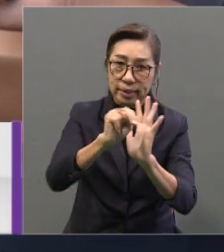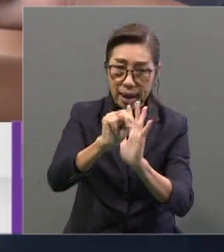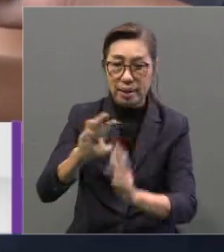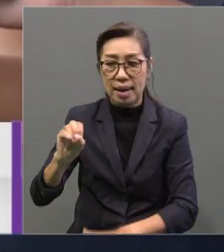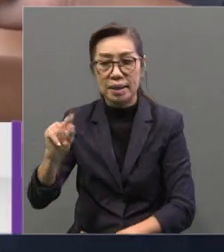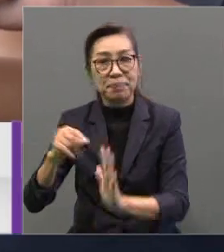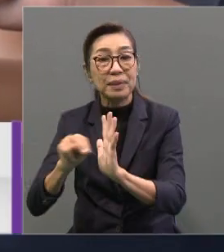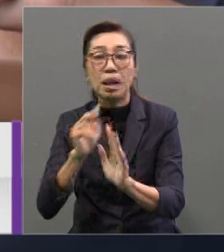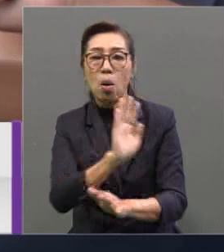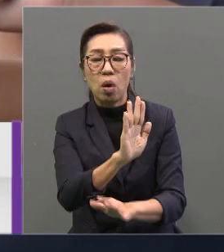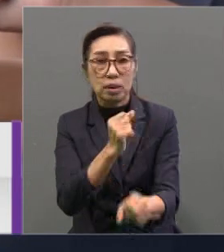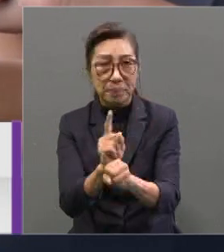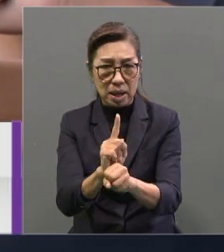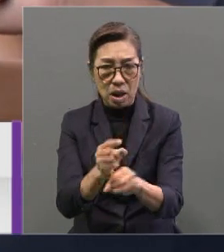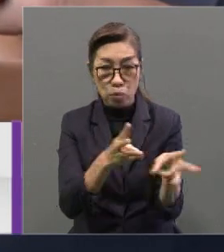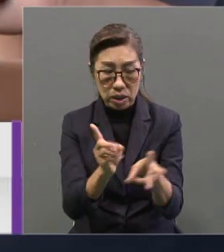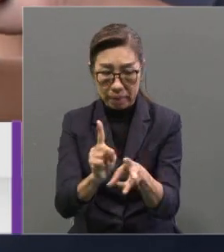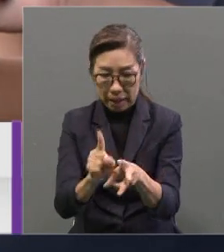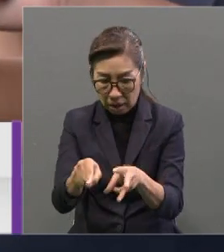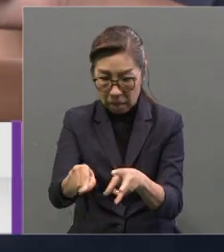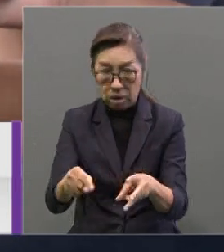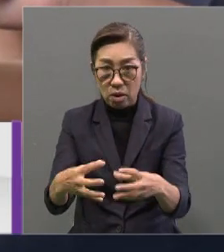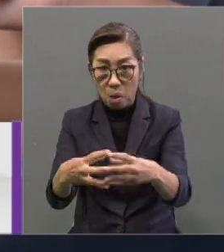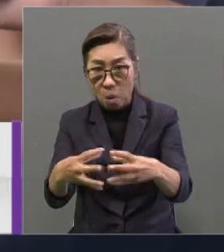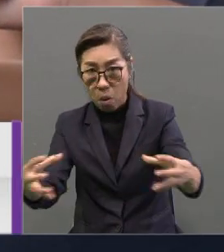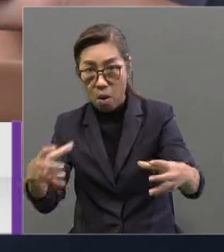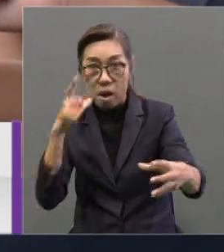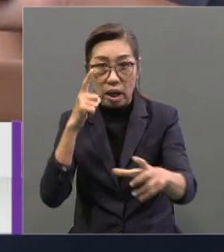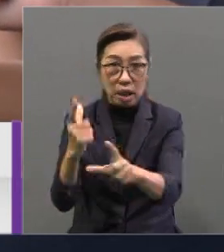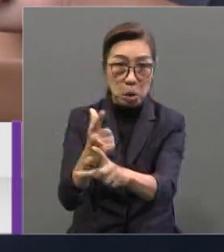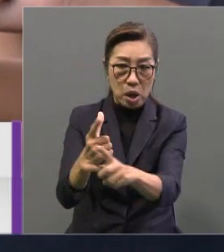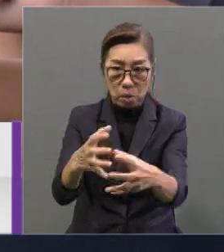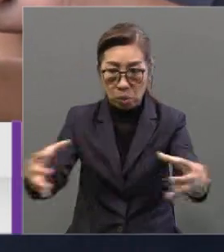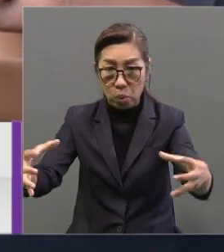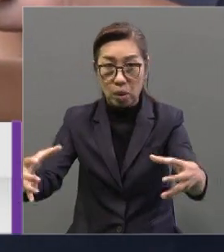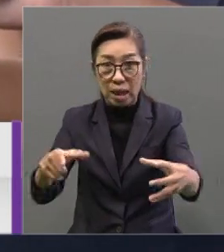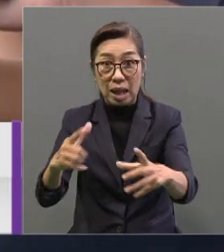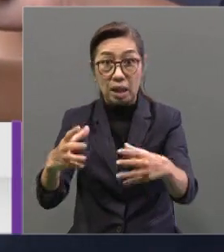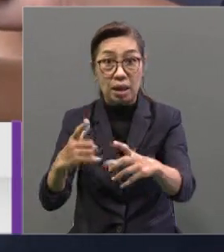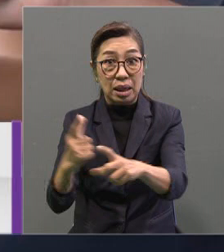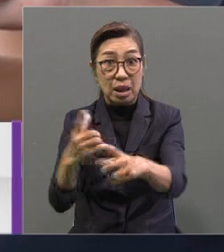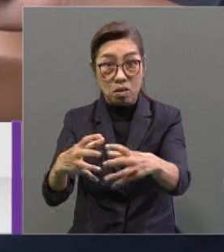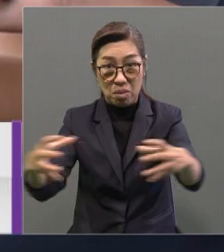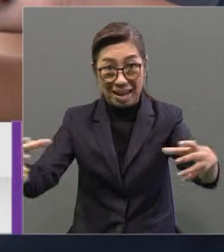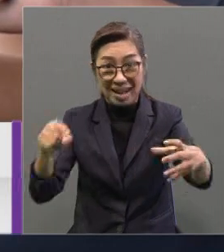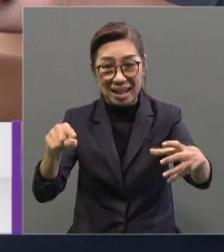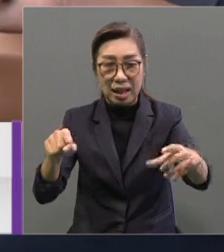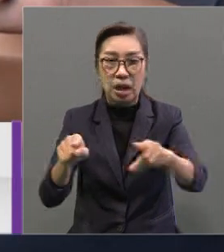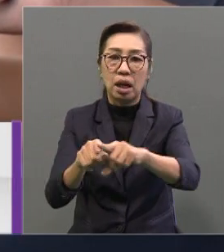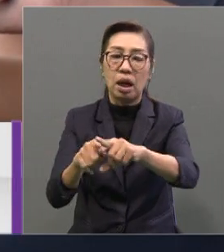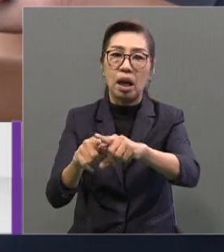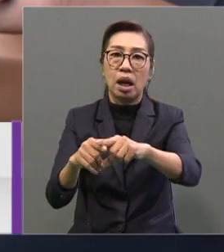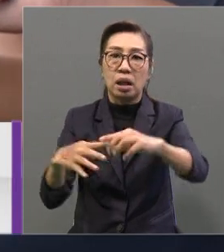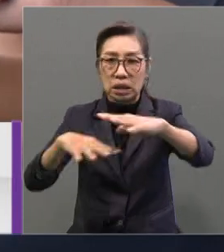ไว้เทคนิคก็คือในการเลื่อยย้ายก็คือจะยกแล้วก็จะตัดชิ้นส่วนบางส่วนที่เป็นโครงสร้างเหล็กที่ค้ำหรือเสียสภ